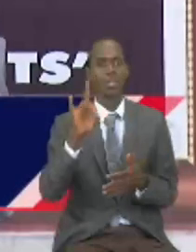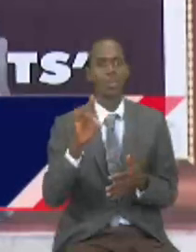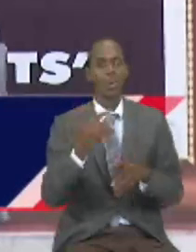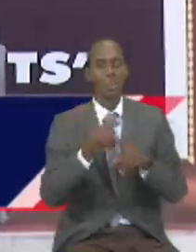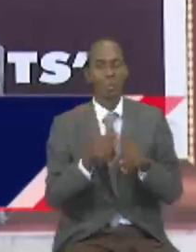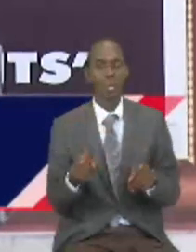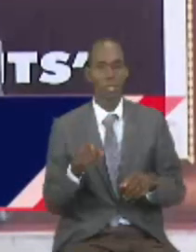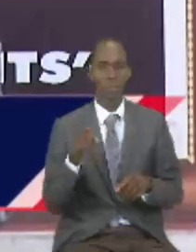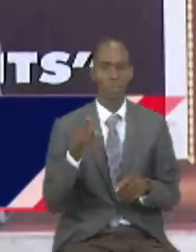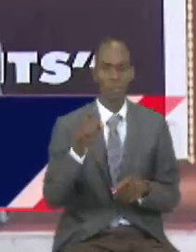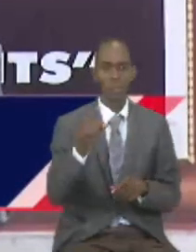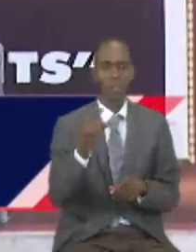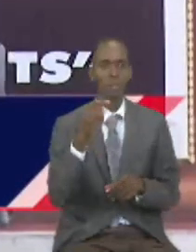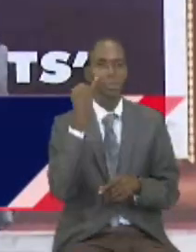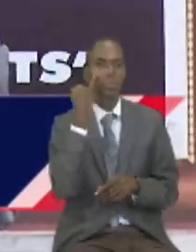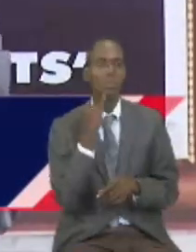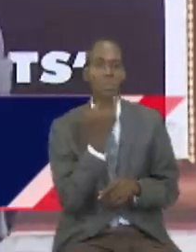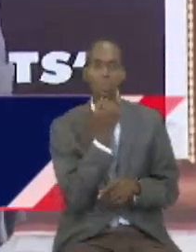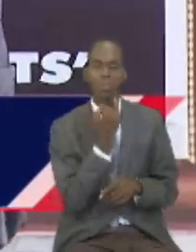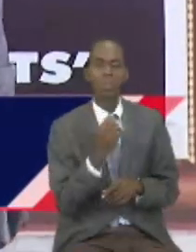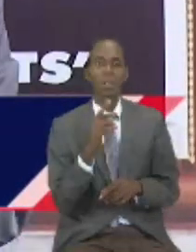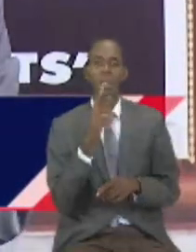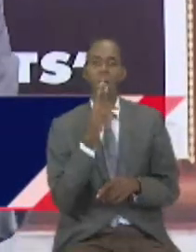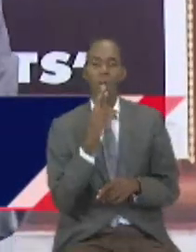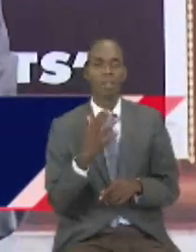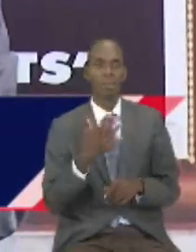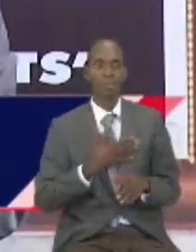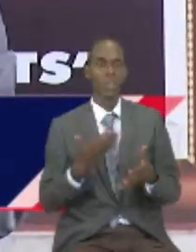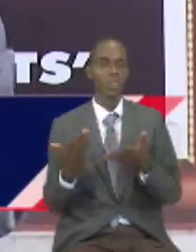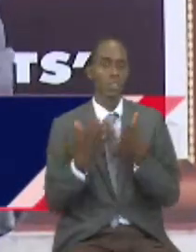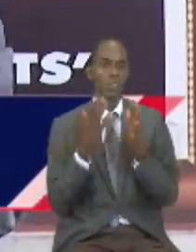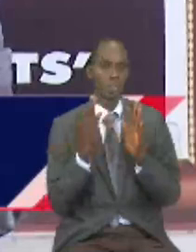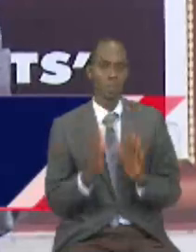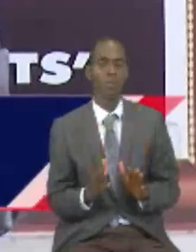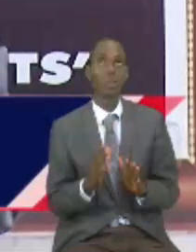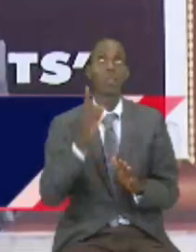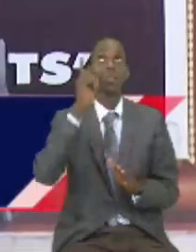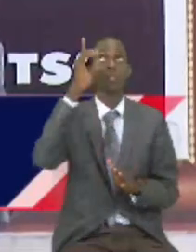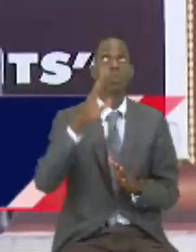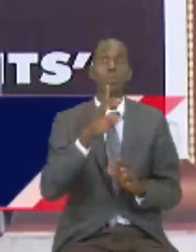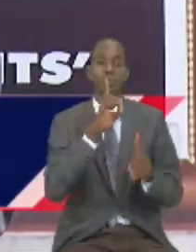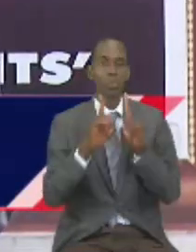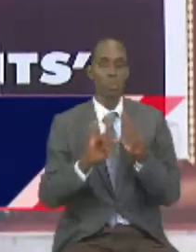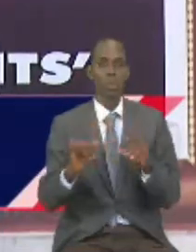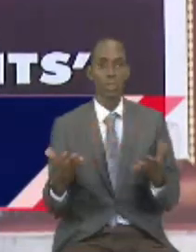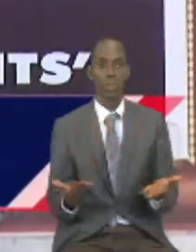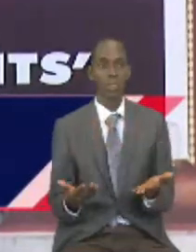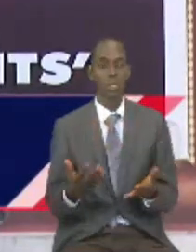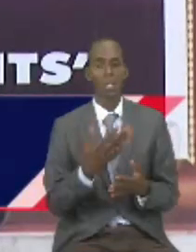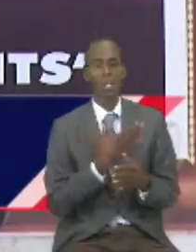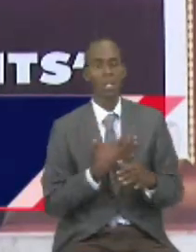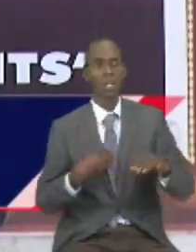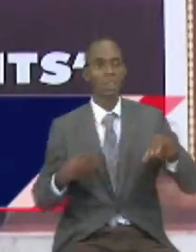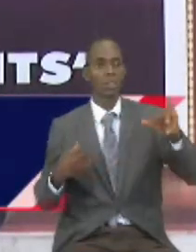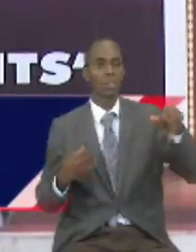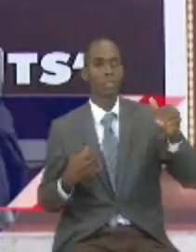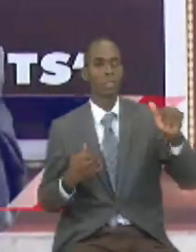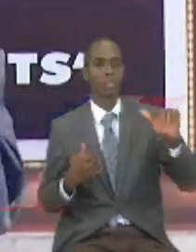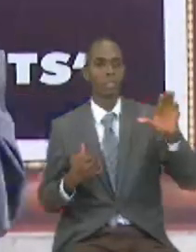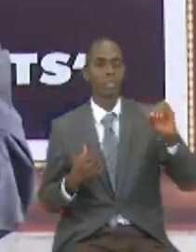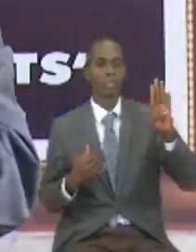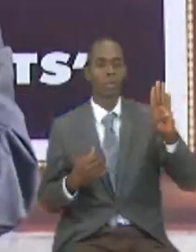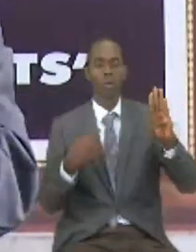Ésaïe 41, 8. Mais toi, Israël, mon serviteur, c'est le Dieu Tout-Puissant qui parle ici. Jacob